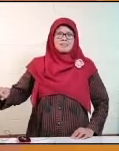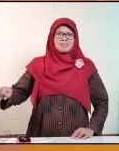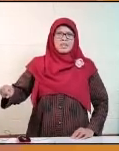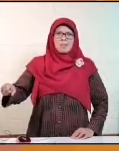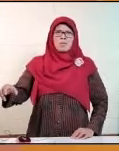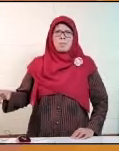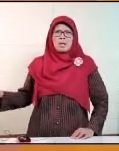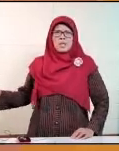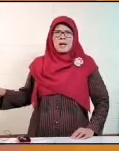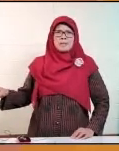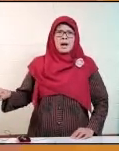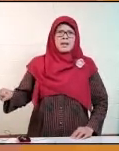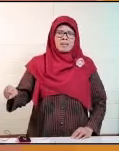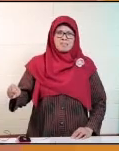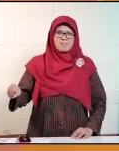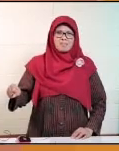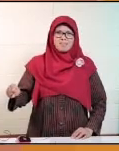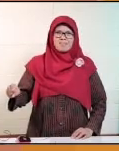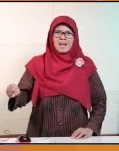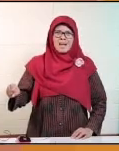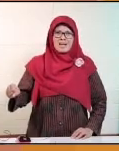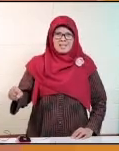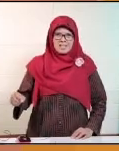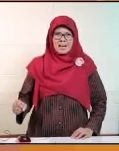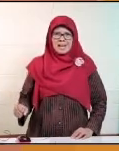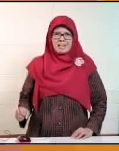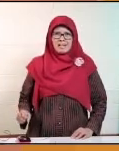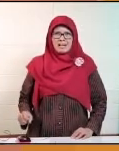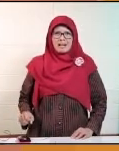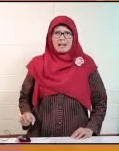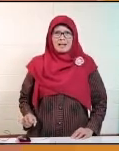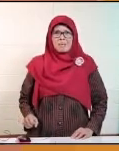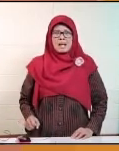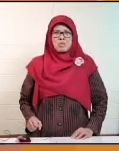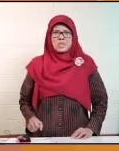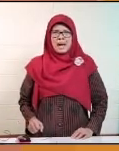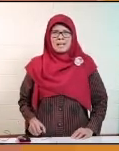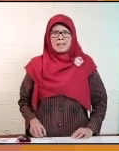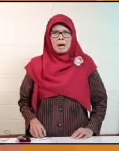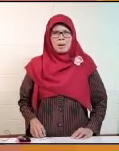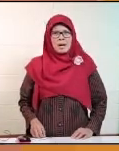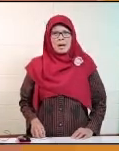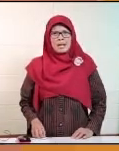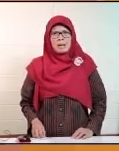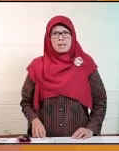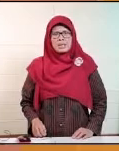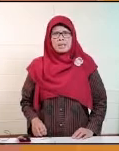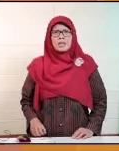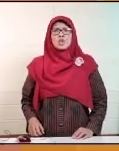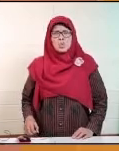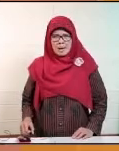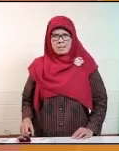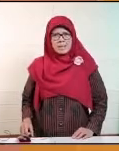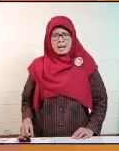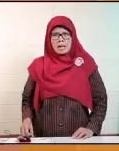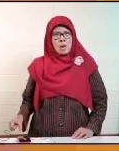digandeng menyeberang jalan digandeng Nah sekarang pada usia ini Apakah kalian masih